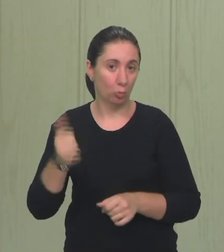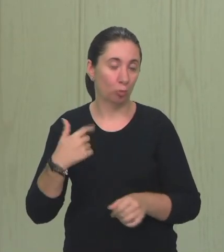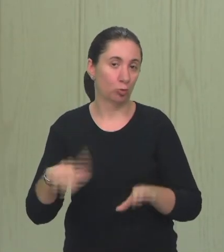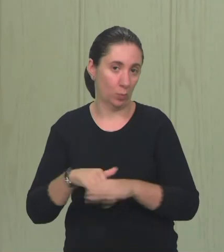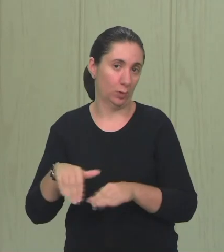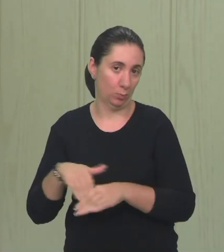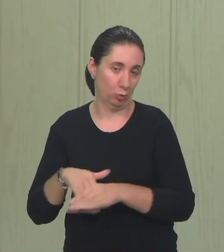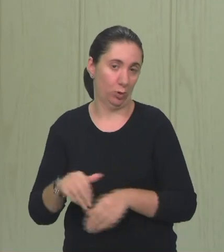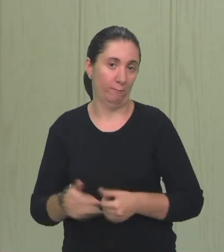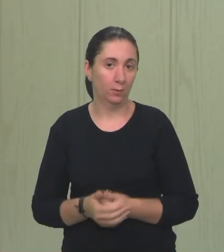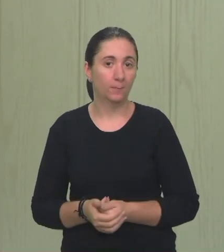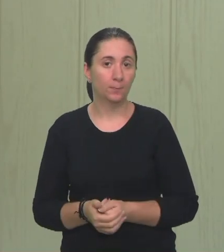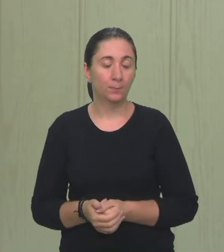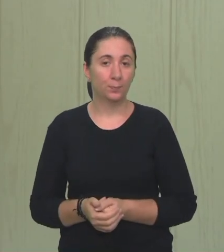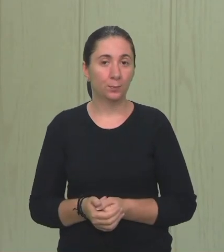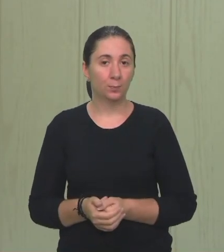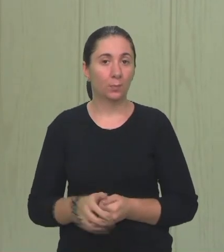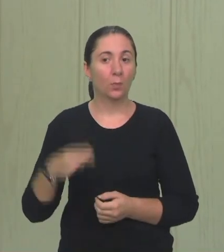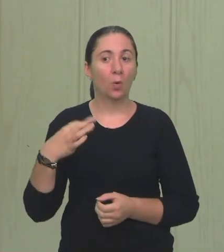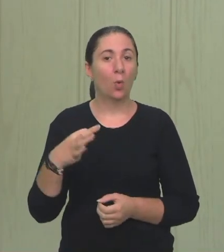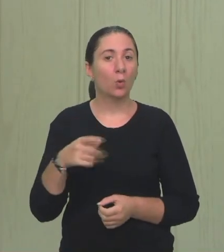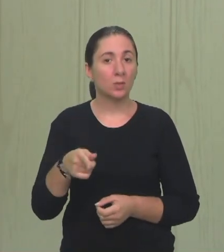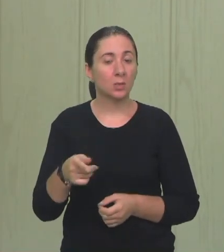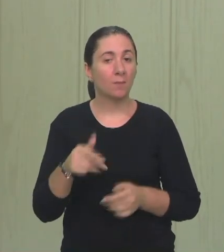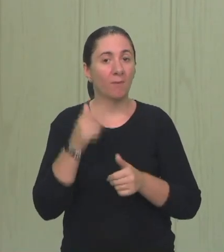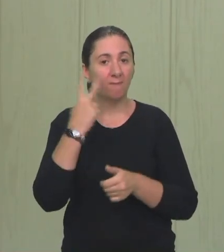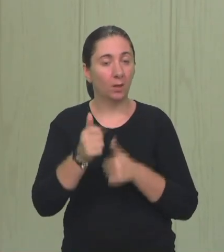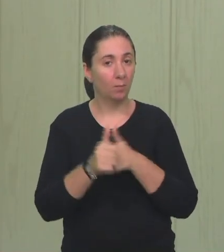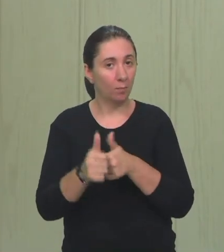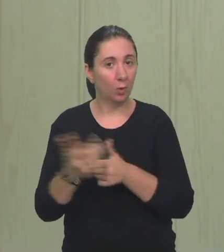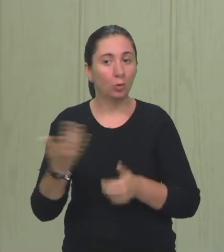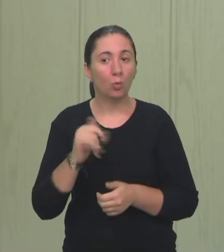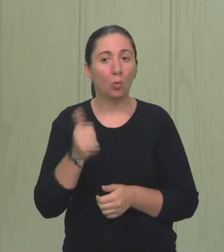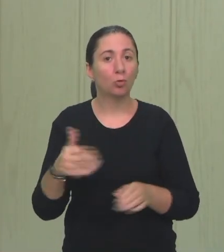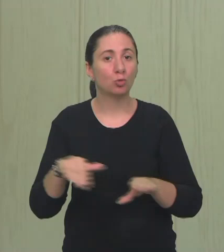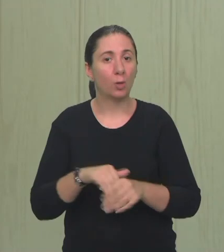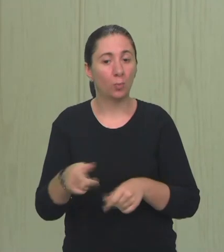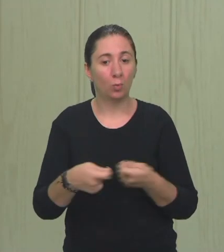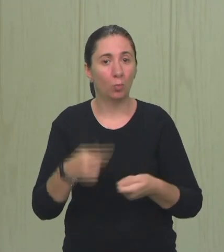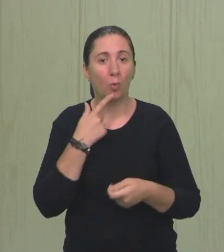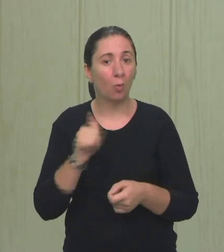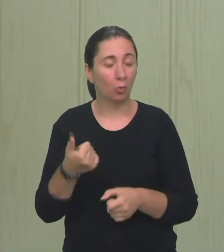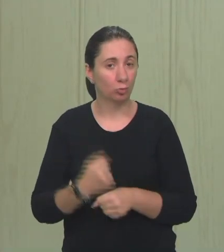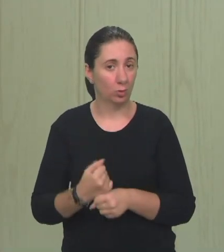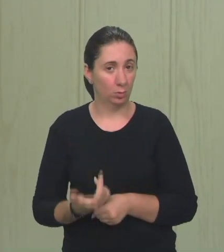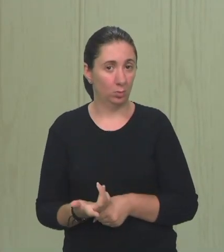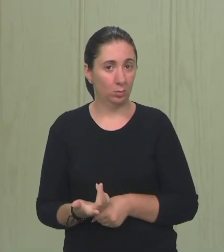ići dalje u zapošljavanje. Osim tih pratiteljica, ko je još zaposlen u udruzi?